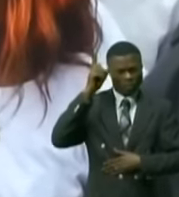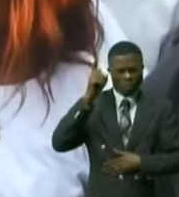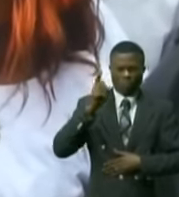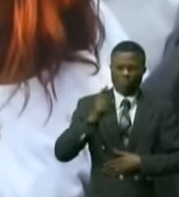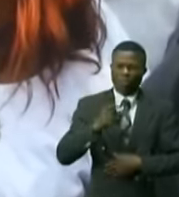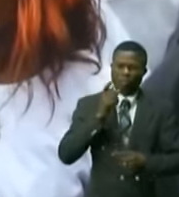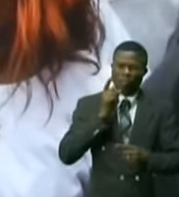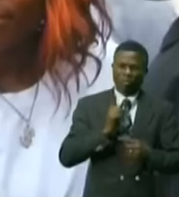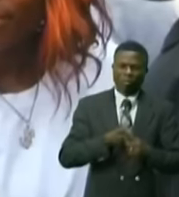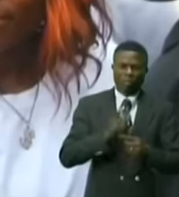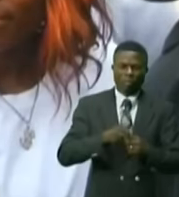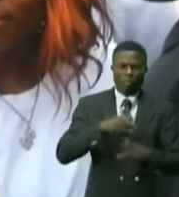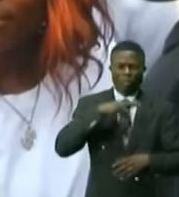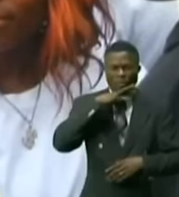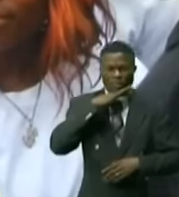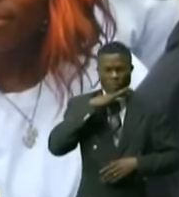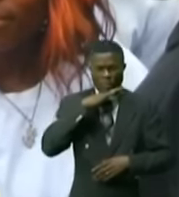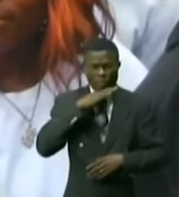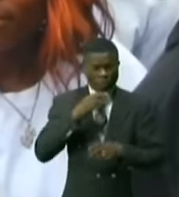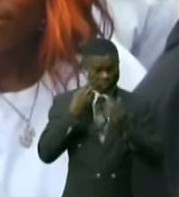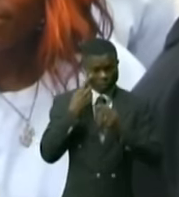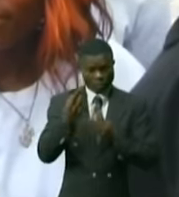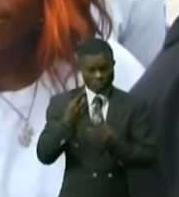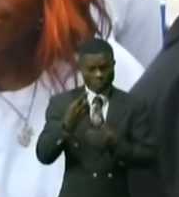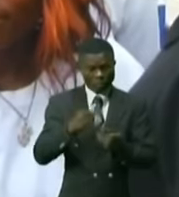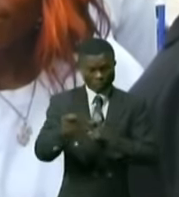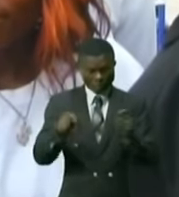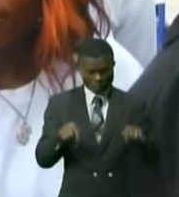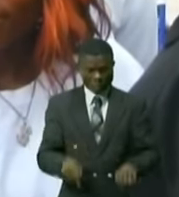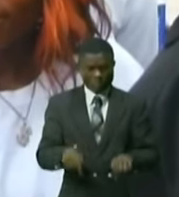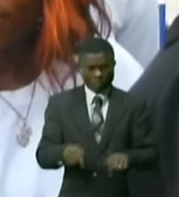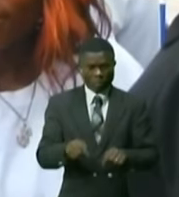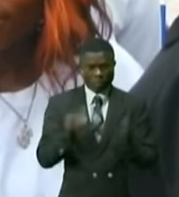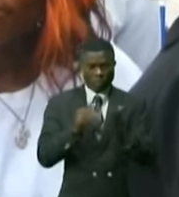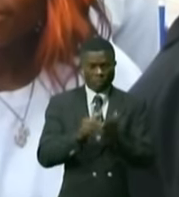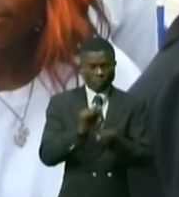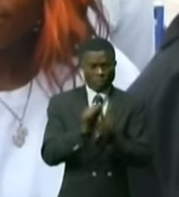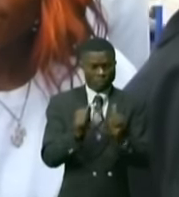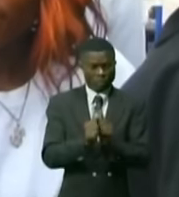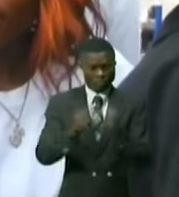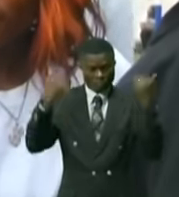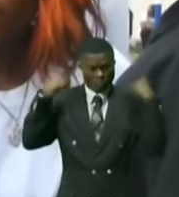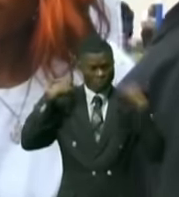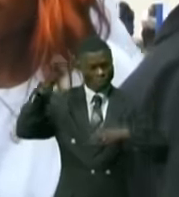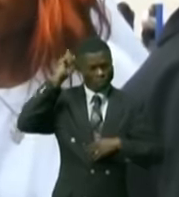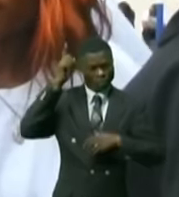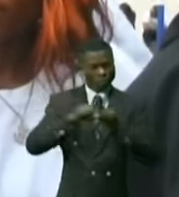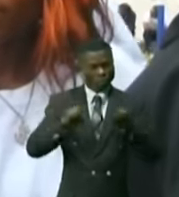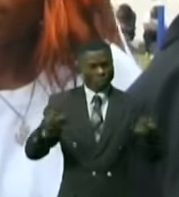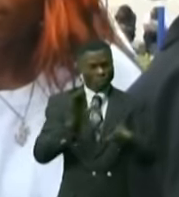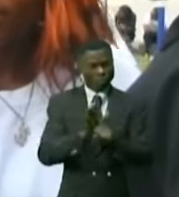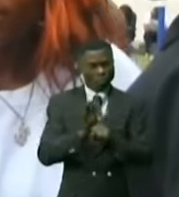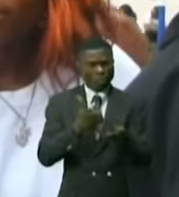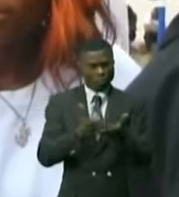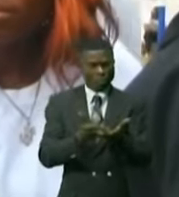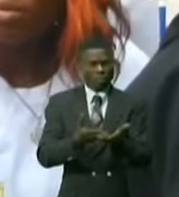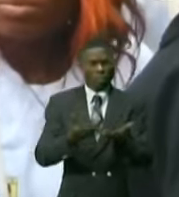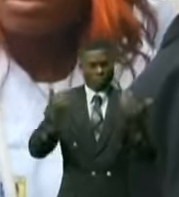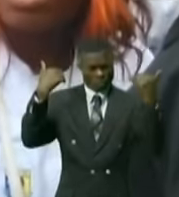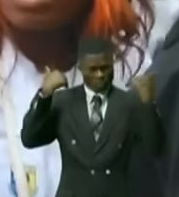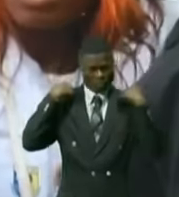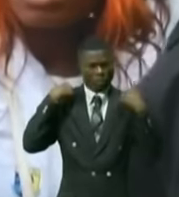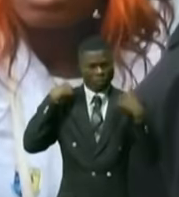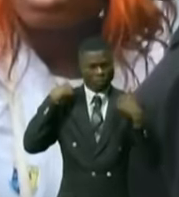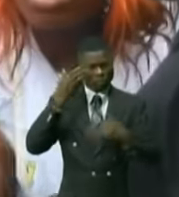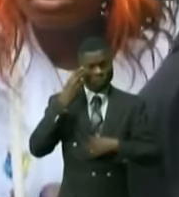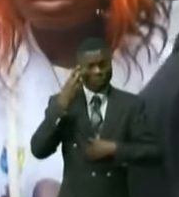tellement bizarres. Si nous comparons les régimes actuels face au régime passé, il y a vraiment une grande différence. On reconnaît une autorité